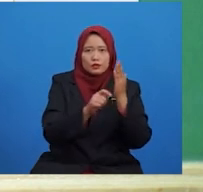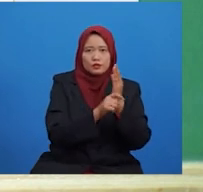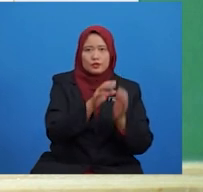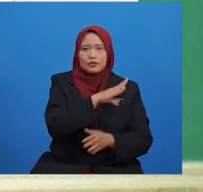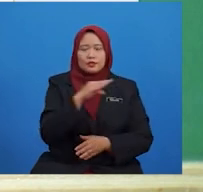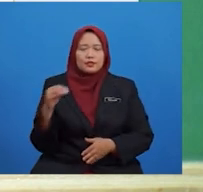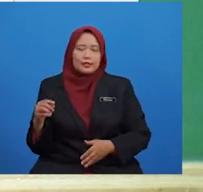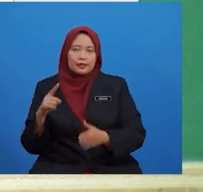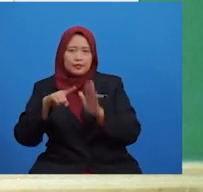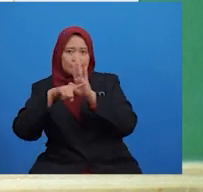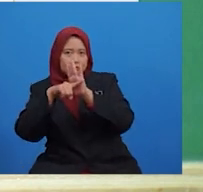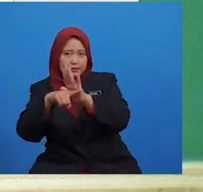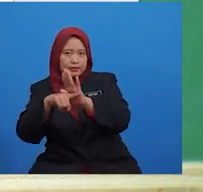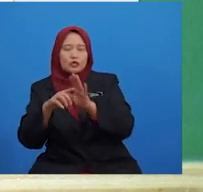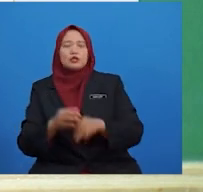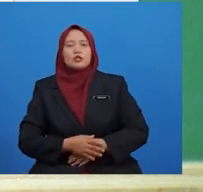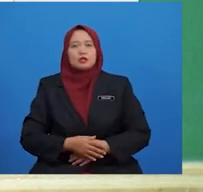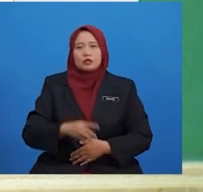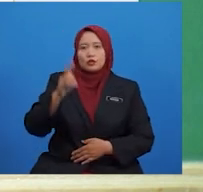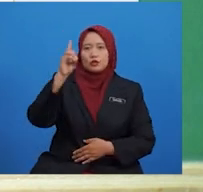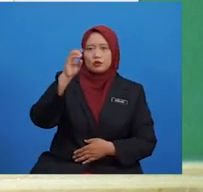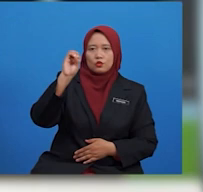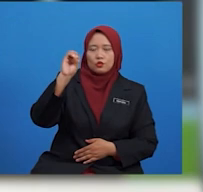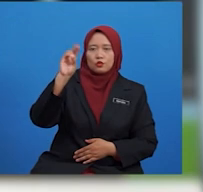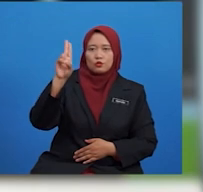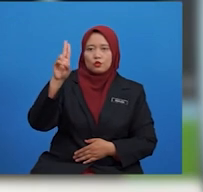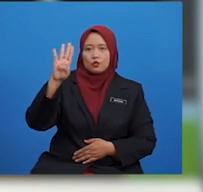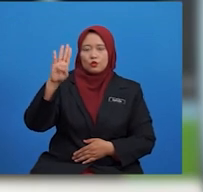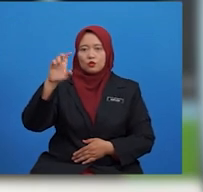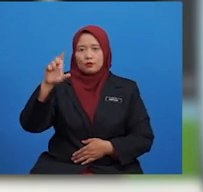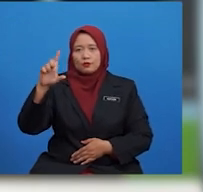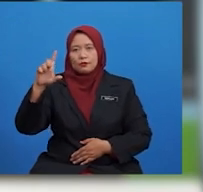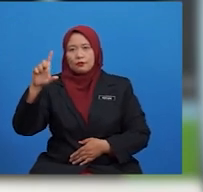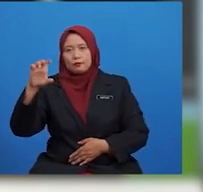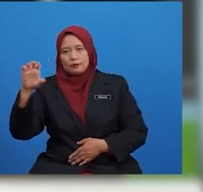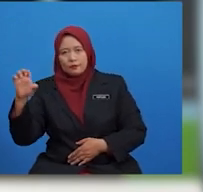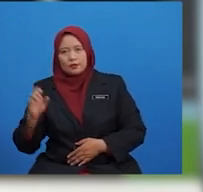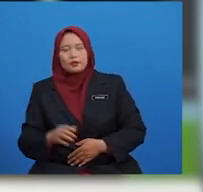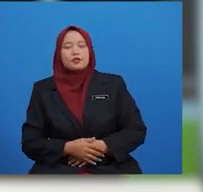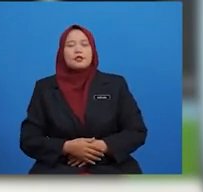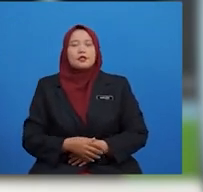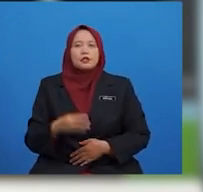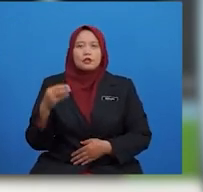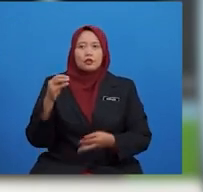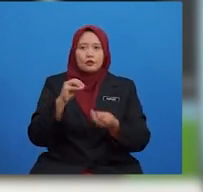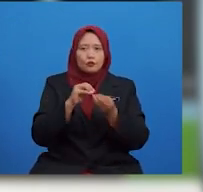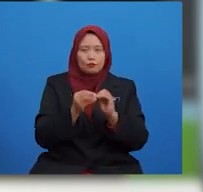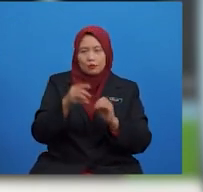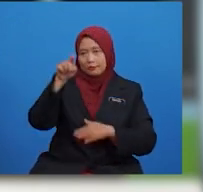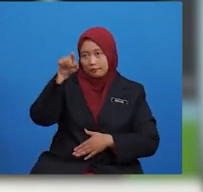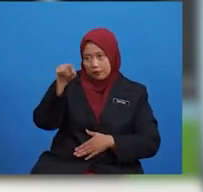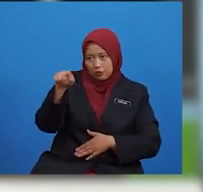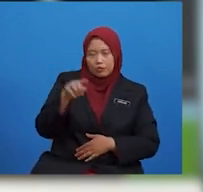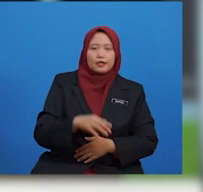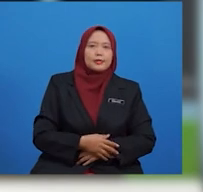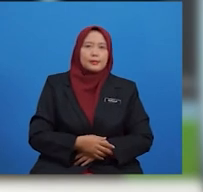perpuluhan, positif dan negatif. Baiklah, sekarang kita lihat pula